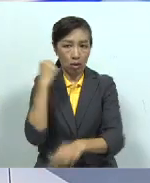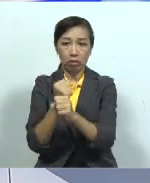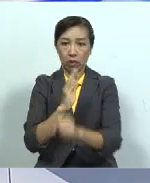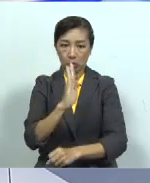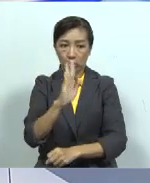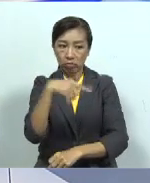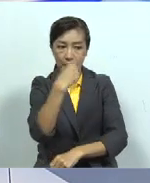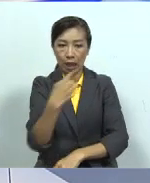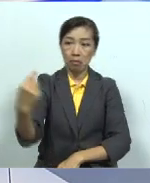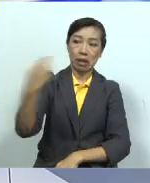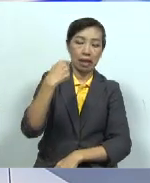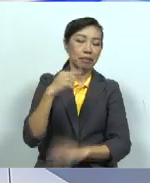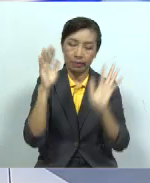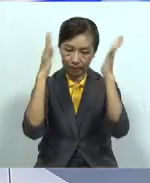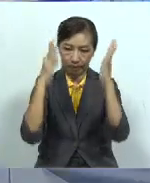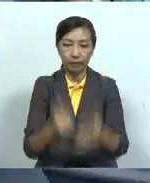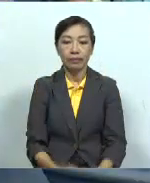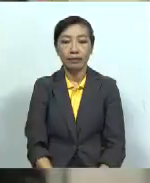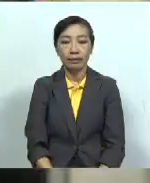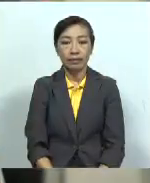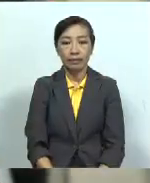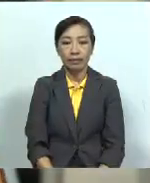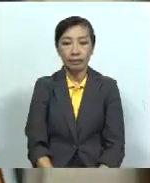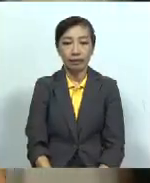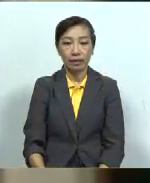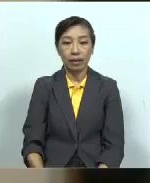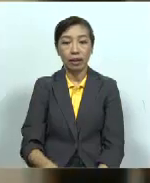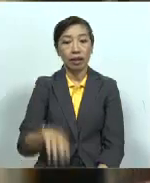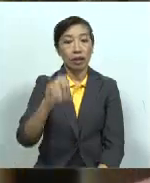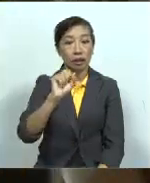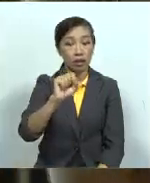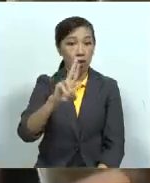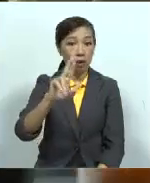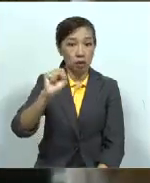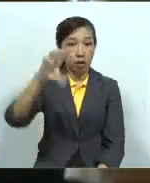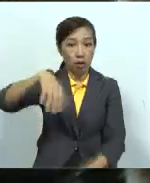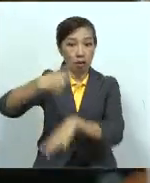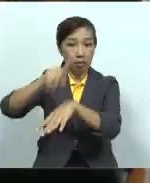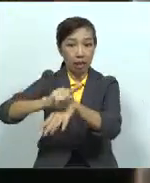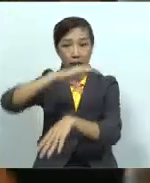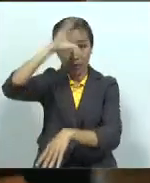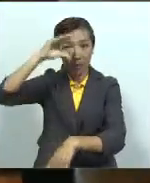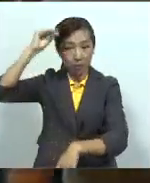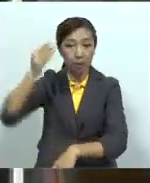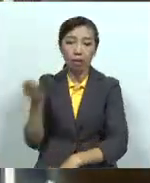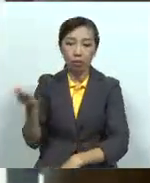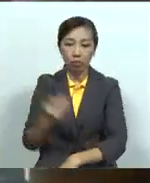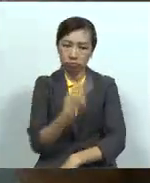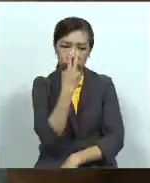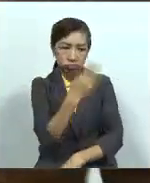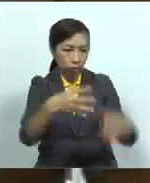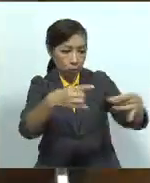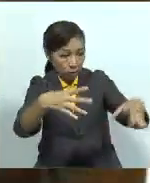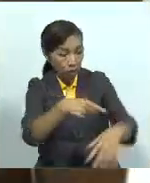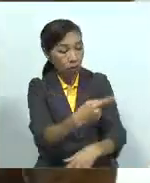มีใครสามารถชี้นำสภาได้ครับนายชวนหลีกภัยประธานสภาผู้แทนราษฎรระบุนะครับว่าตอนนี้เนี่ยยังไม่เห็นยติของฝ่ายค้